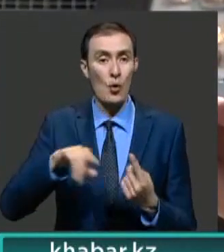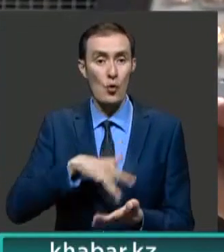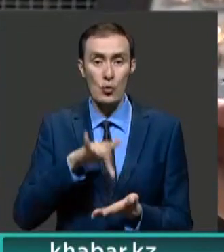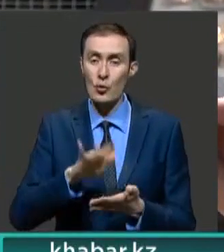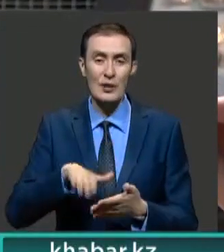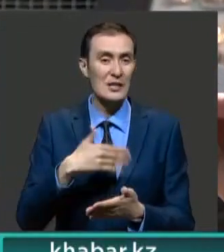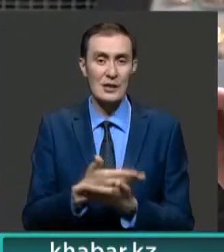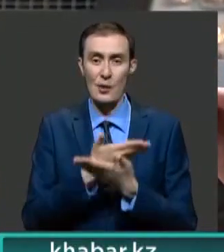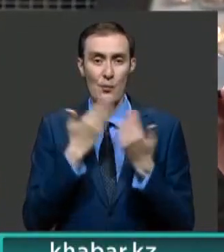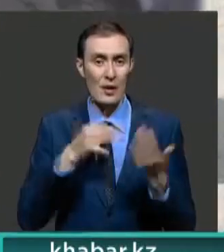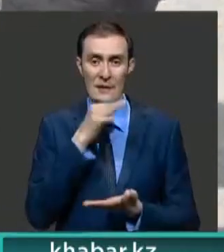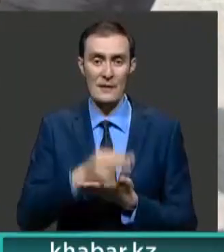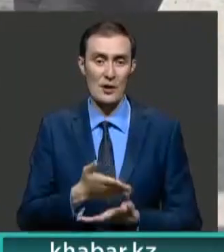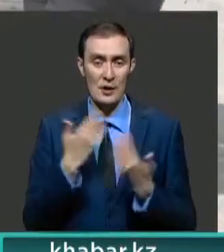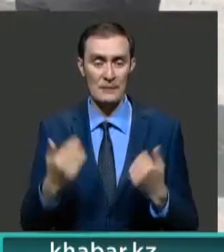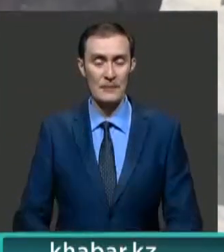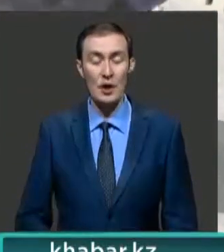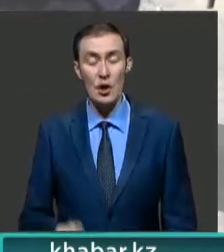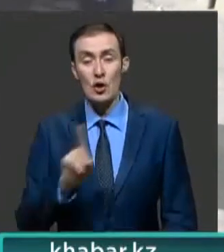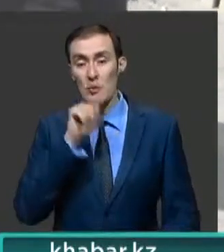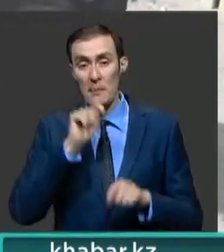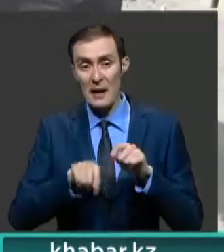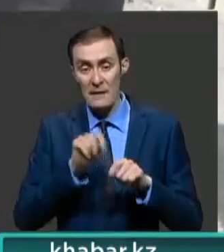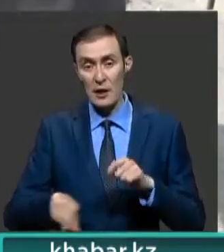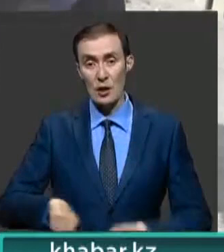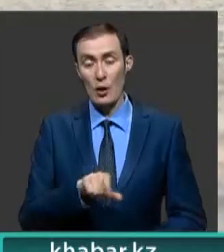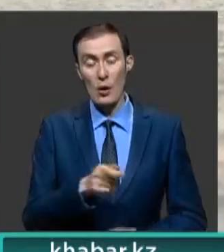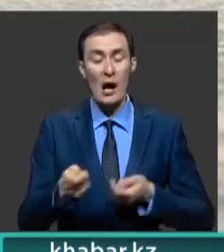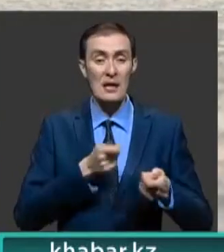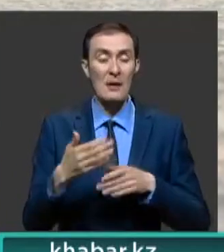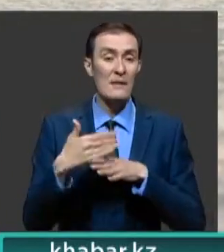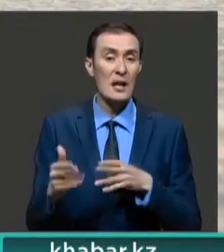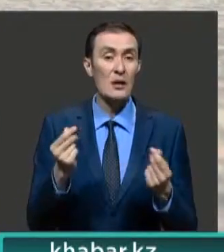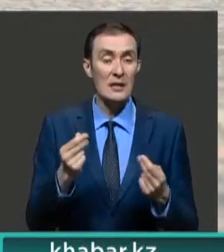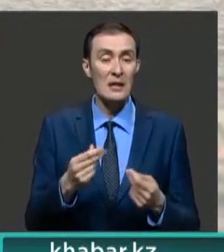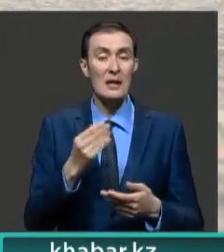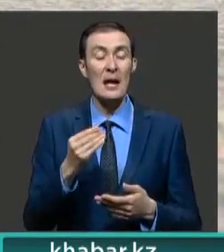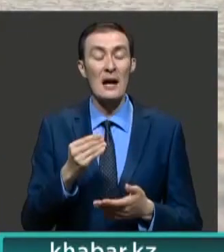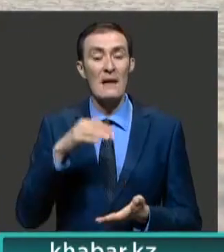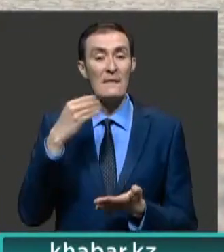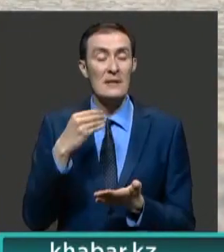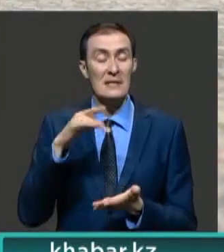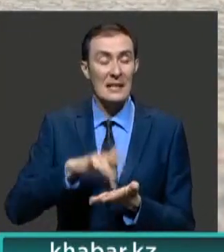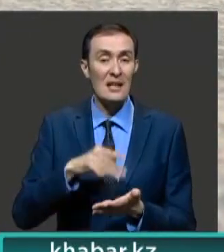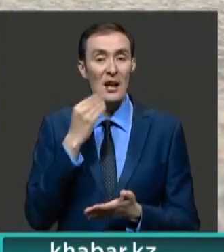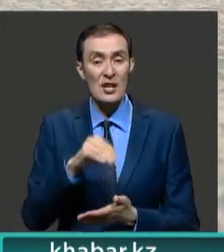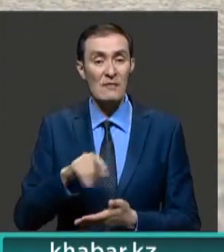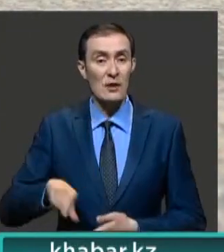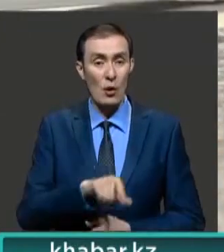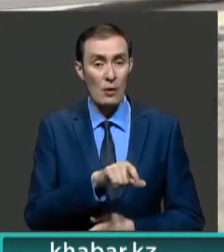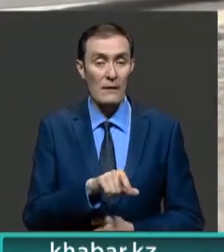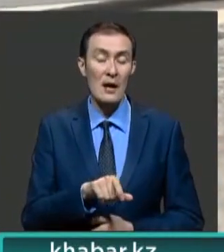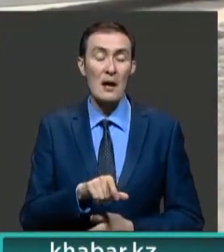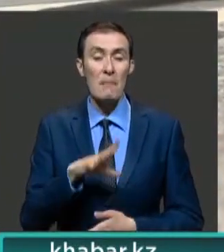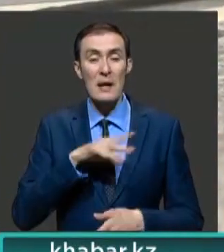но до сих пор нет ответа. Для проверки строящихся дорог местные акиматы выделяют деньги Национальному центру качества дорожных активов. С начала